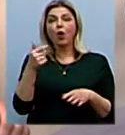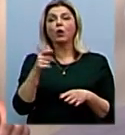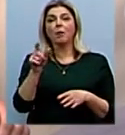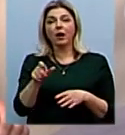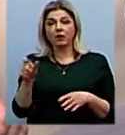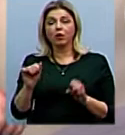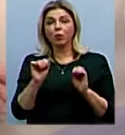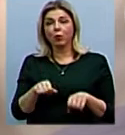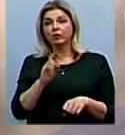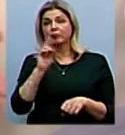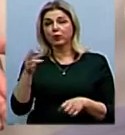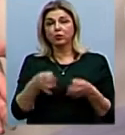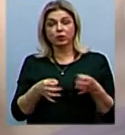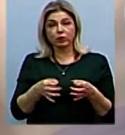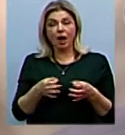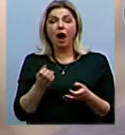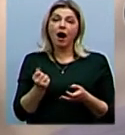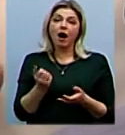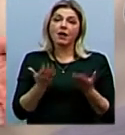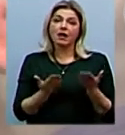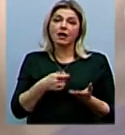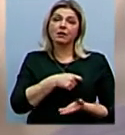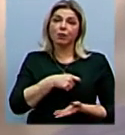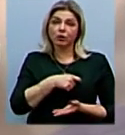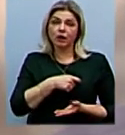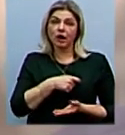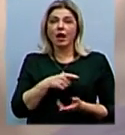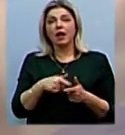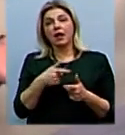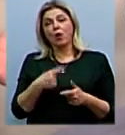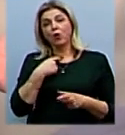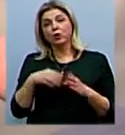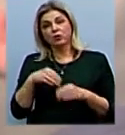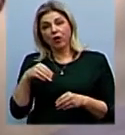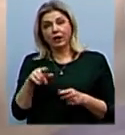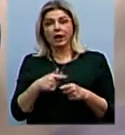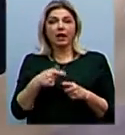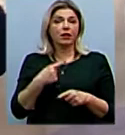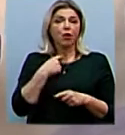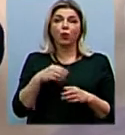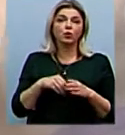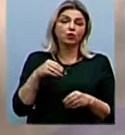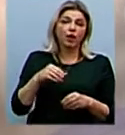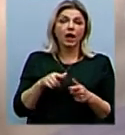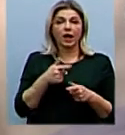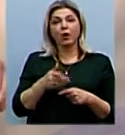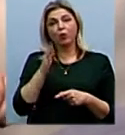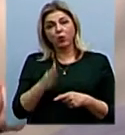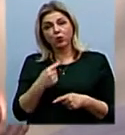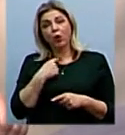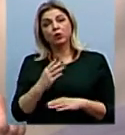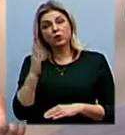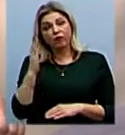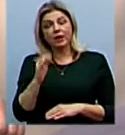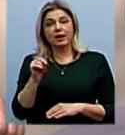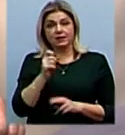звернутися до суду. А якщо самі депутати, які чи голосували, чи не голосували, ну, чи будуть голосувати, чи не будуть голосувати